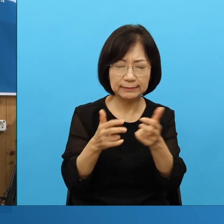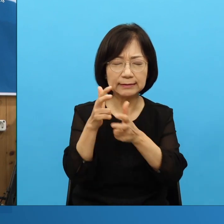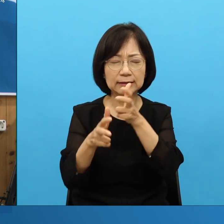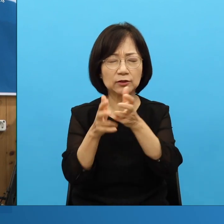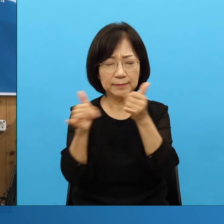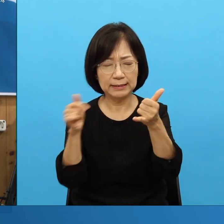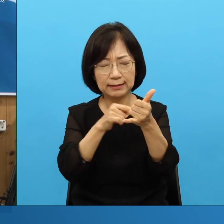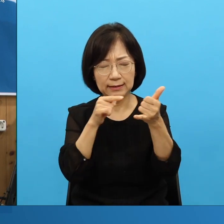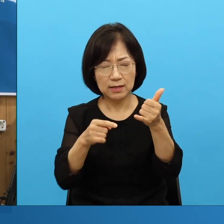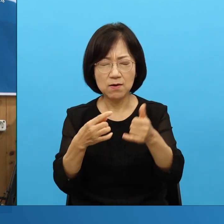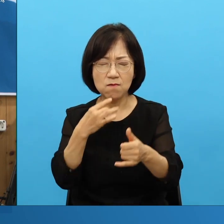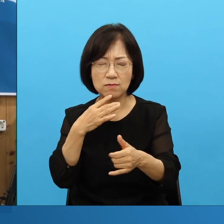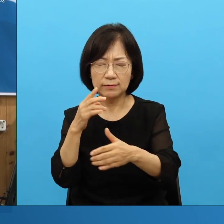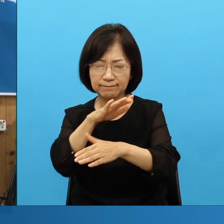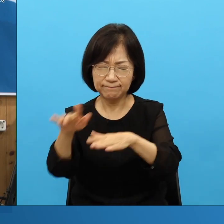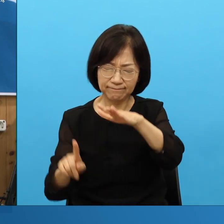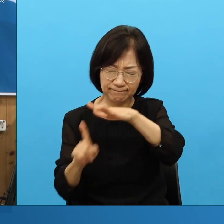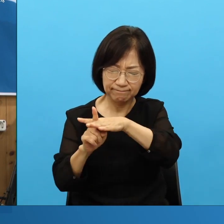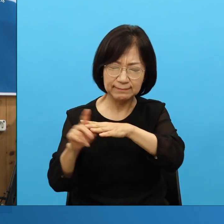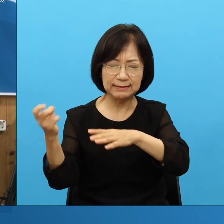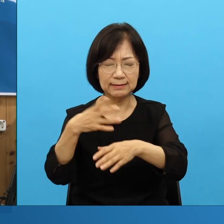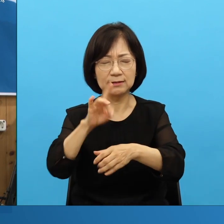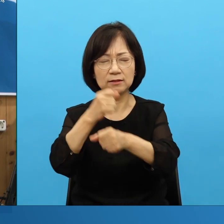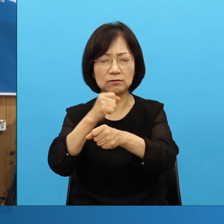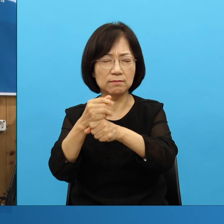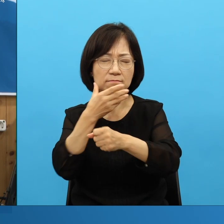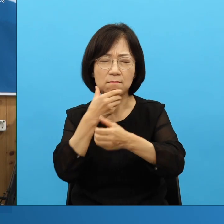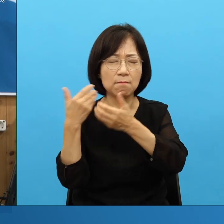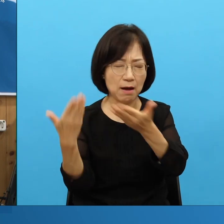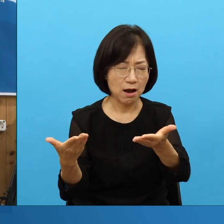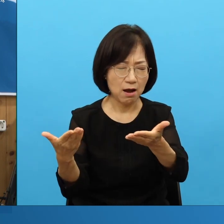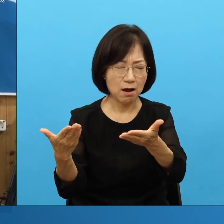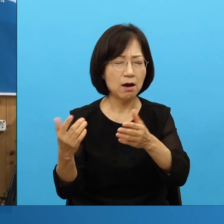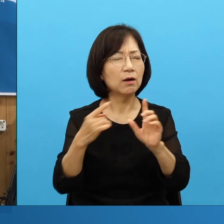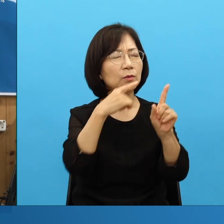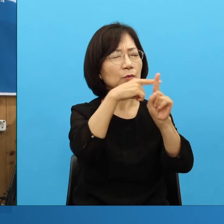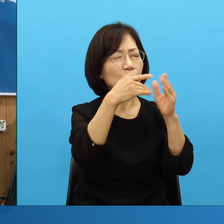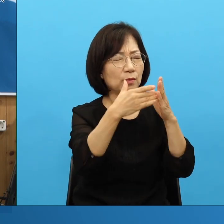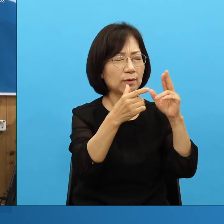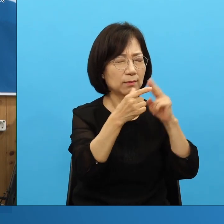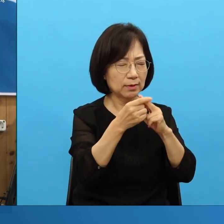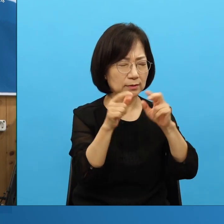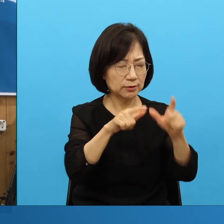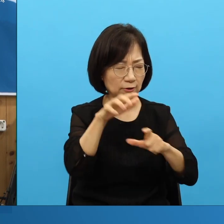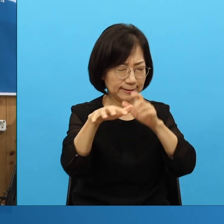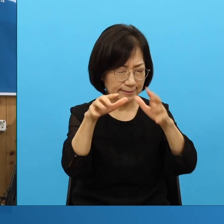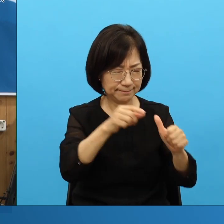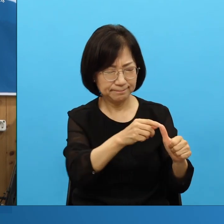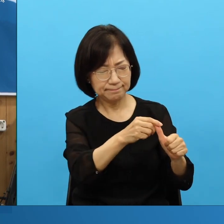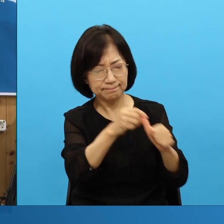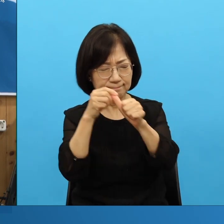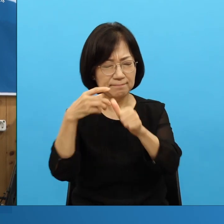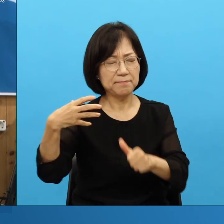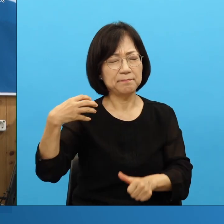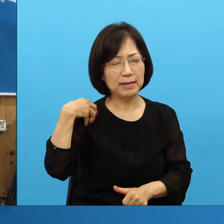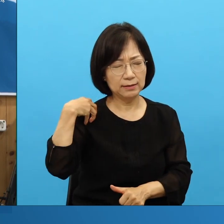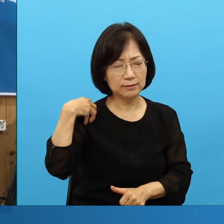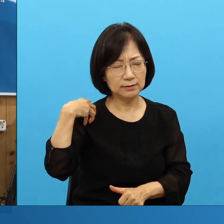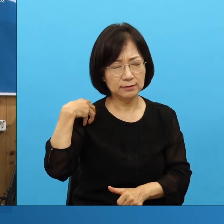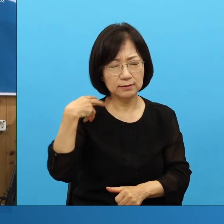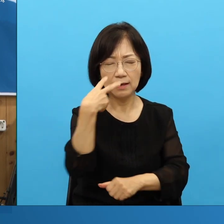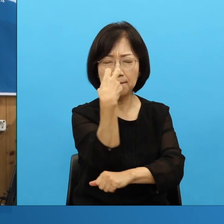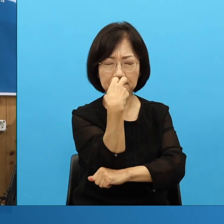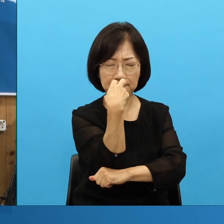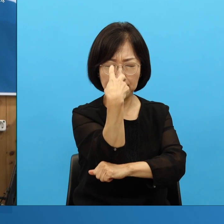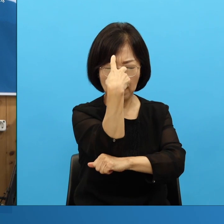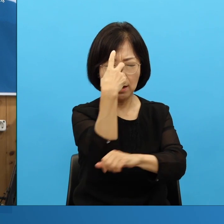유일성 재창조의 축복을 주사 교회를 살리고 현장을 살리는 파수꾼으로 사용하여 주옵소서. May you grant all the church officers